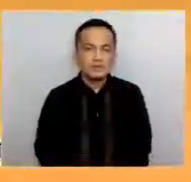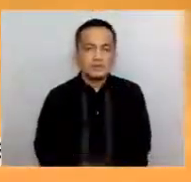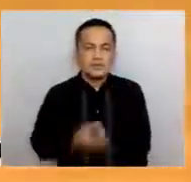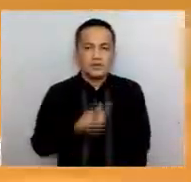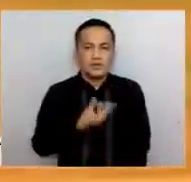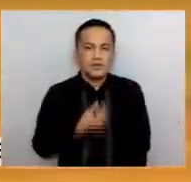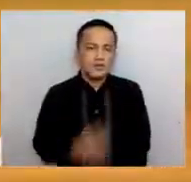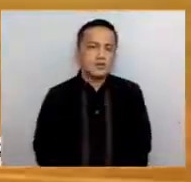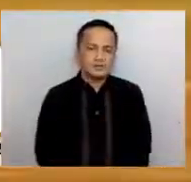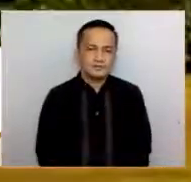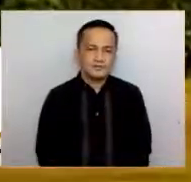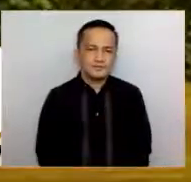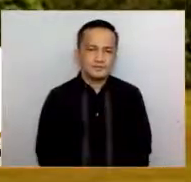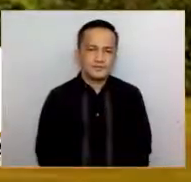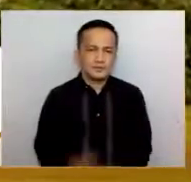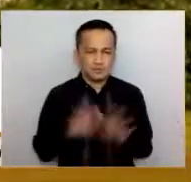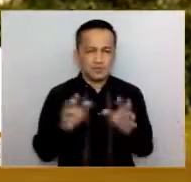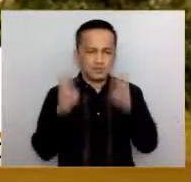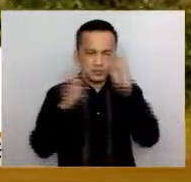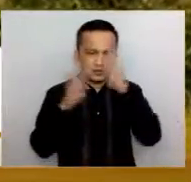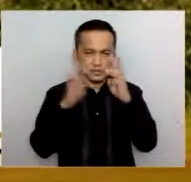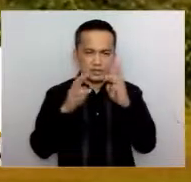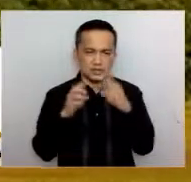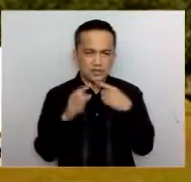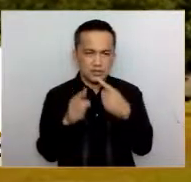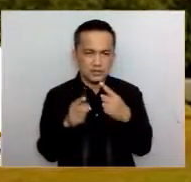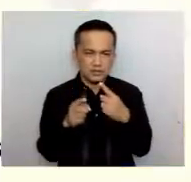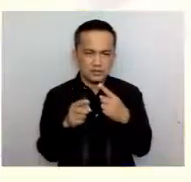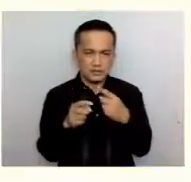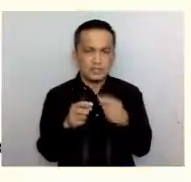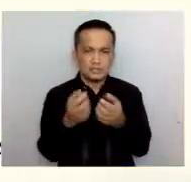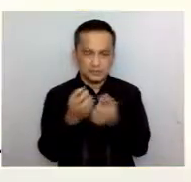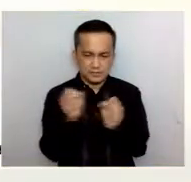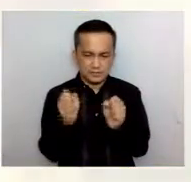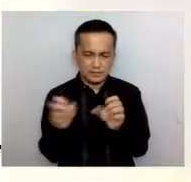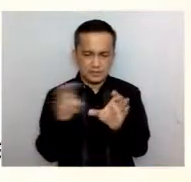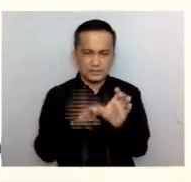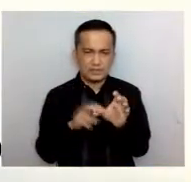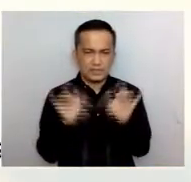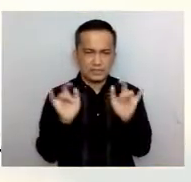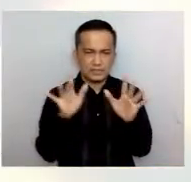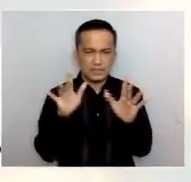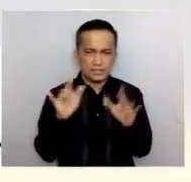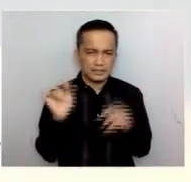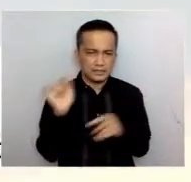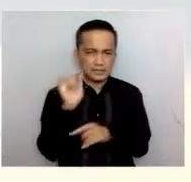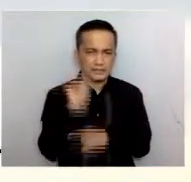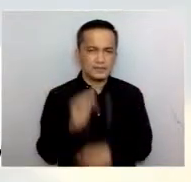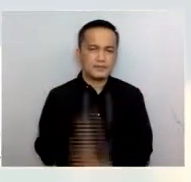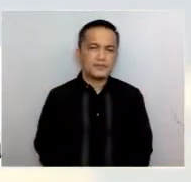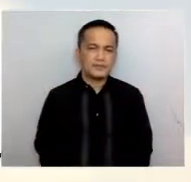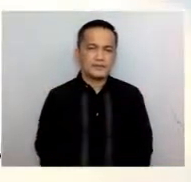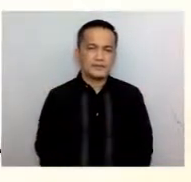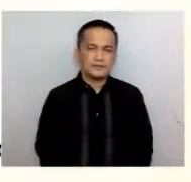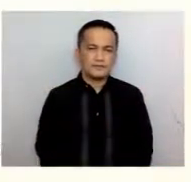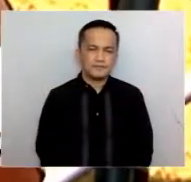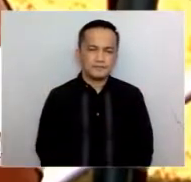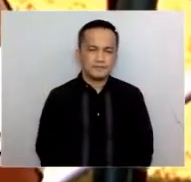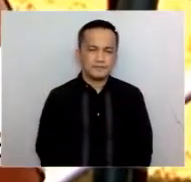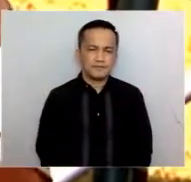Yung lupain. Pero don't worry, dahil safe namang sumakay sa ultralight aircraft. Easy to